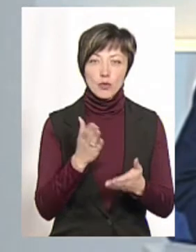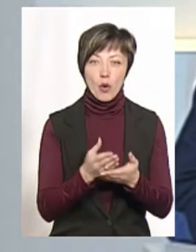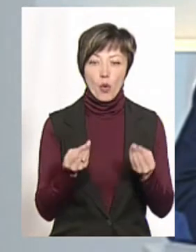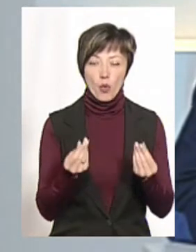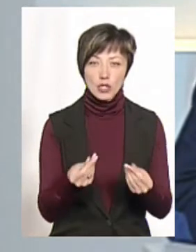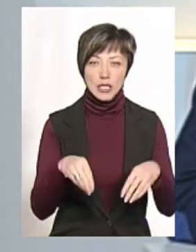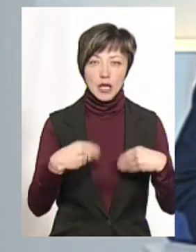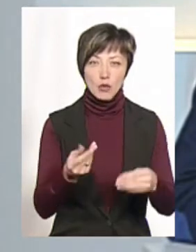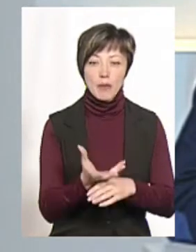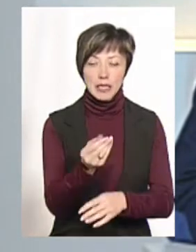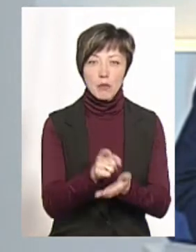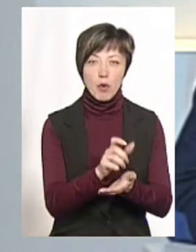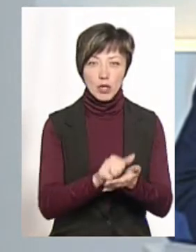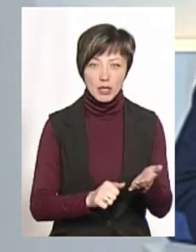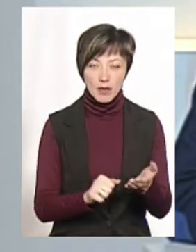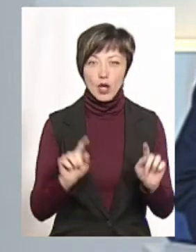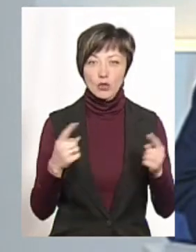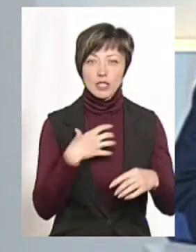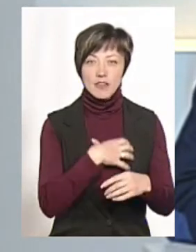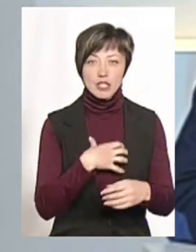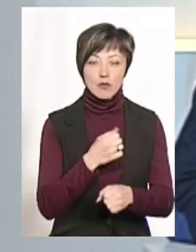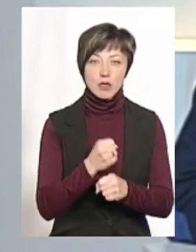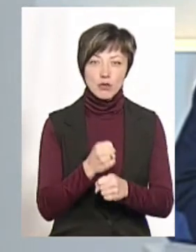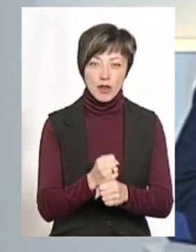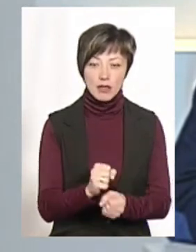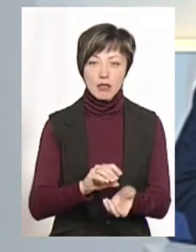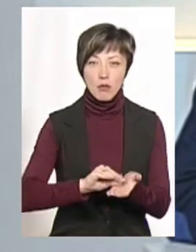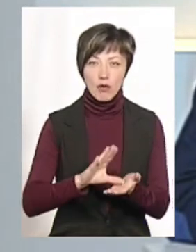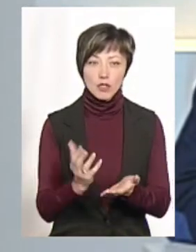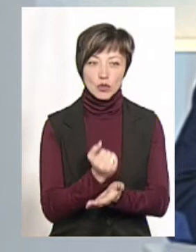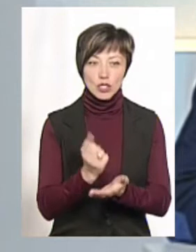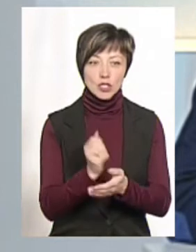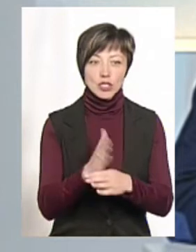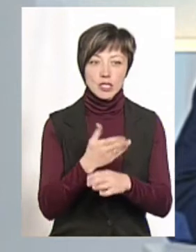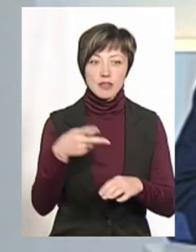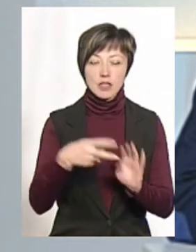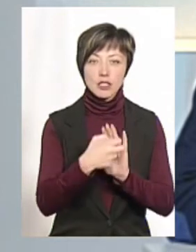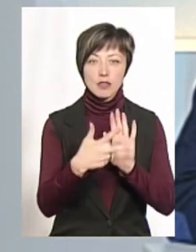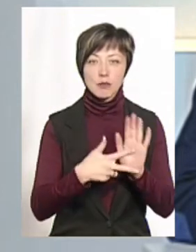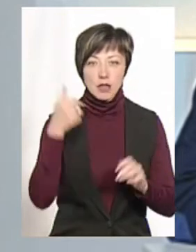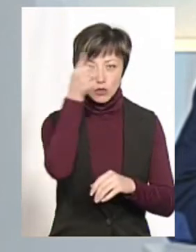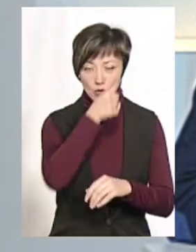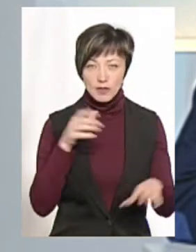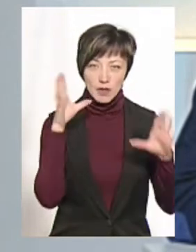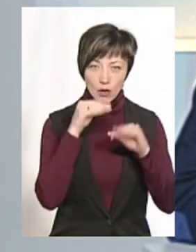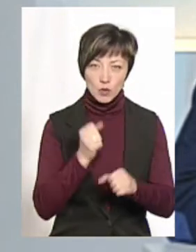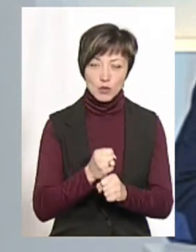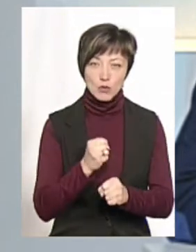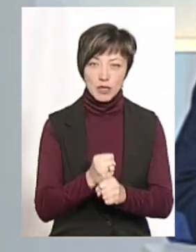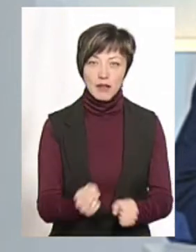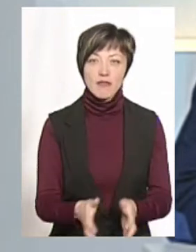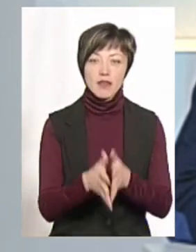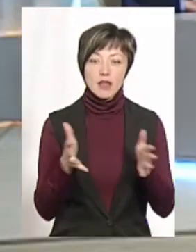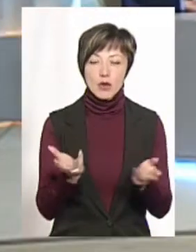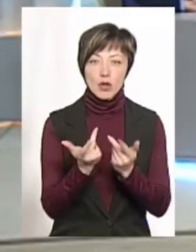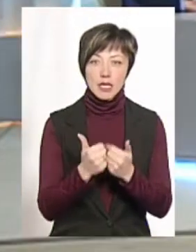використовувати кошти, які дають платники податків, а дуже важливо працювати над наповненням дохідної частини. У 2018 році нам вдалося зробити